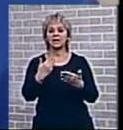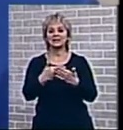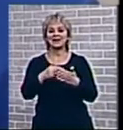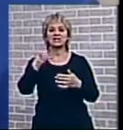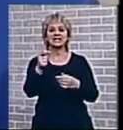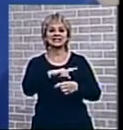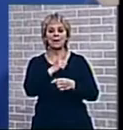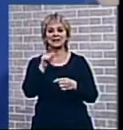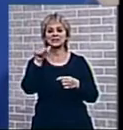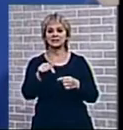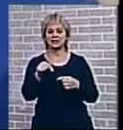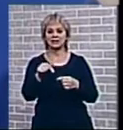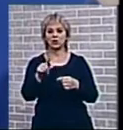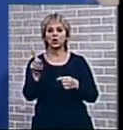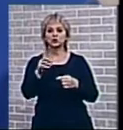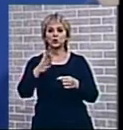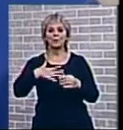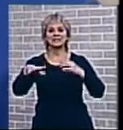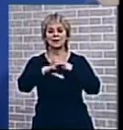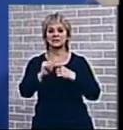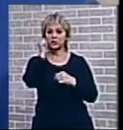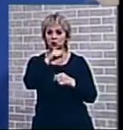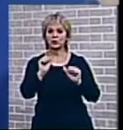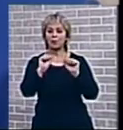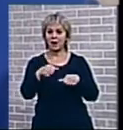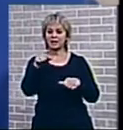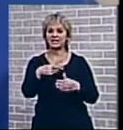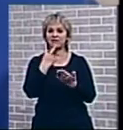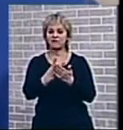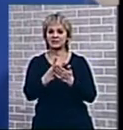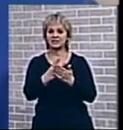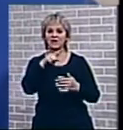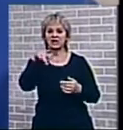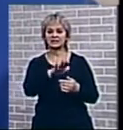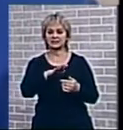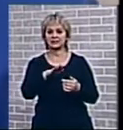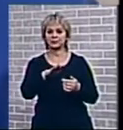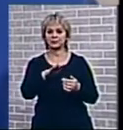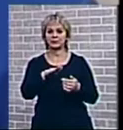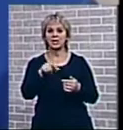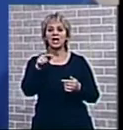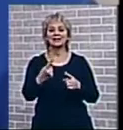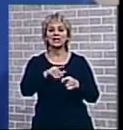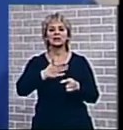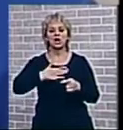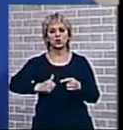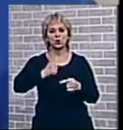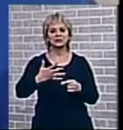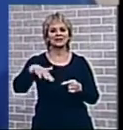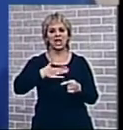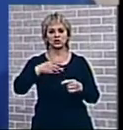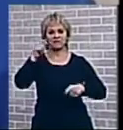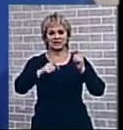наверное, самое сильное, что мы за последние годы могли видеть в России. То есть это наша гордость нашего